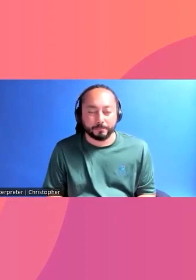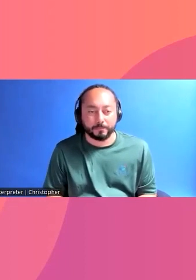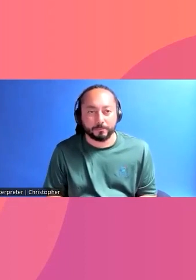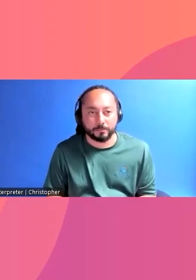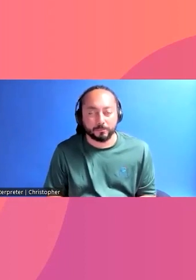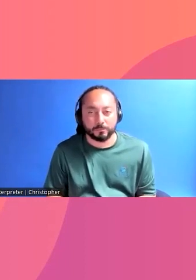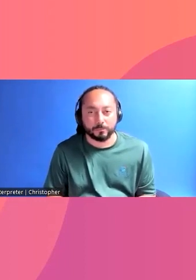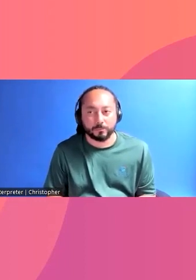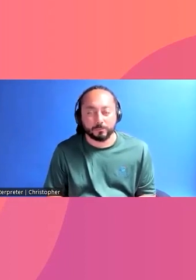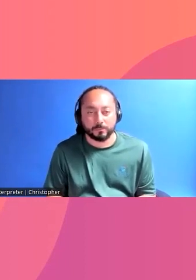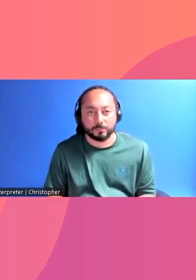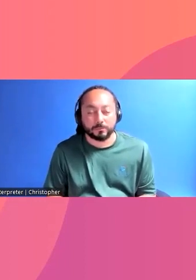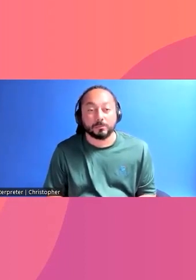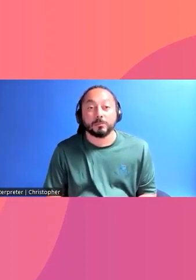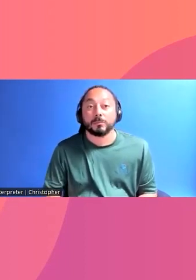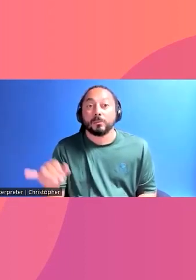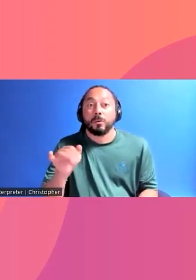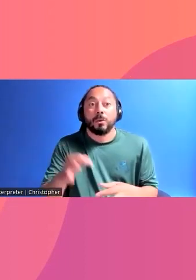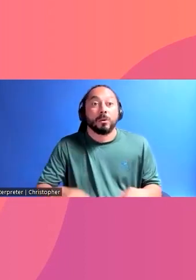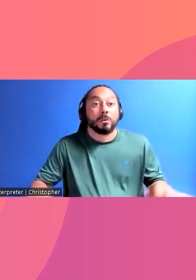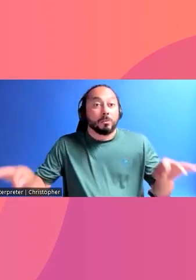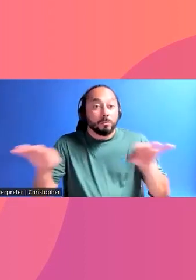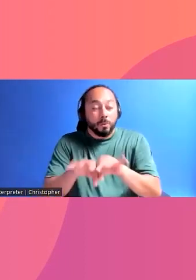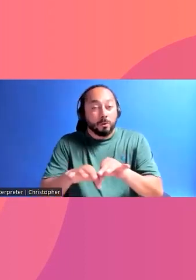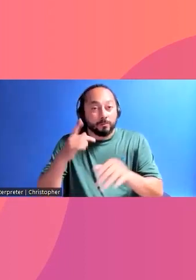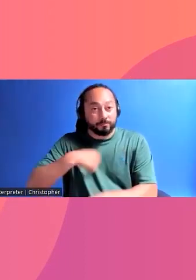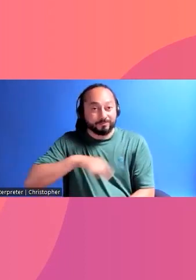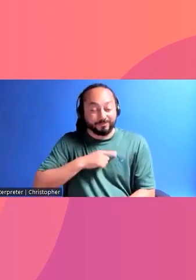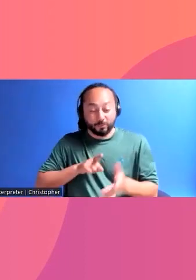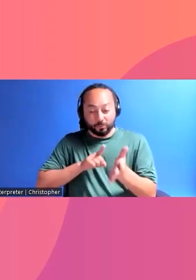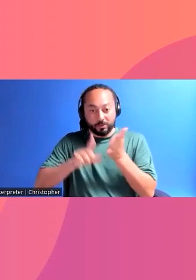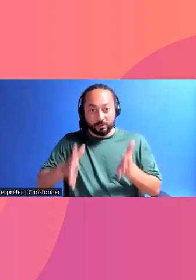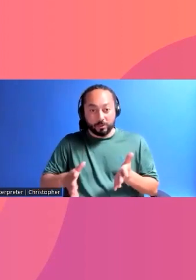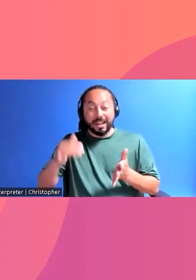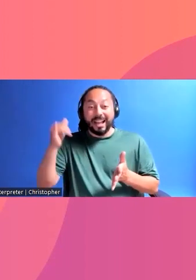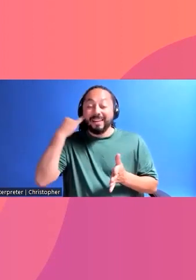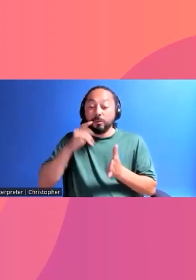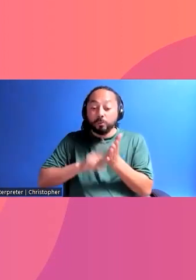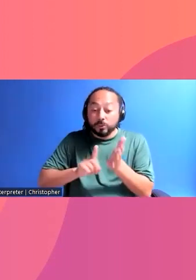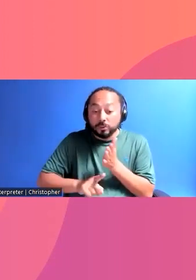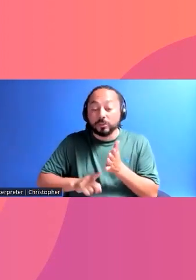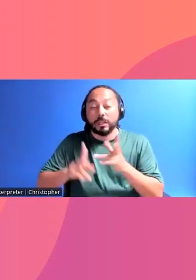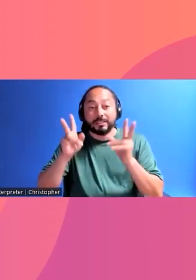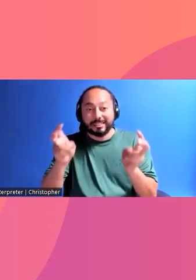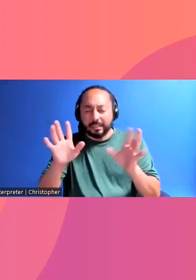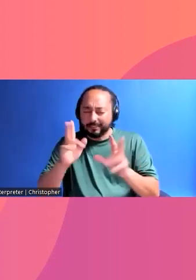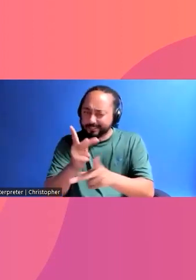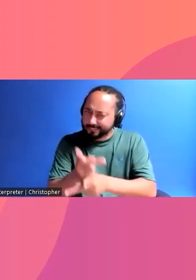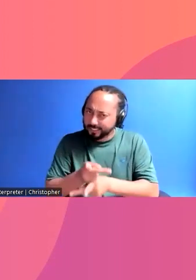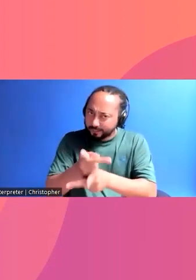également important, en tant que chercheur, quand on nomme nos études et qu'on crée des titres, il